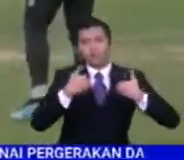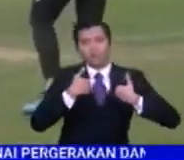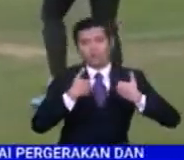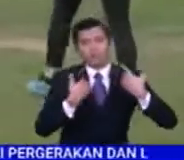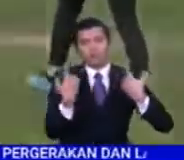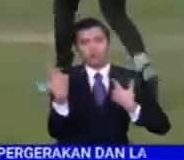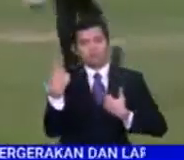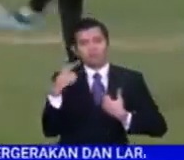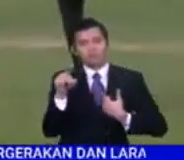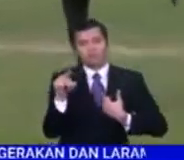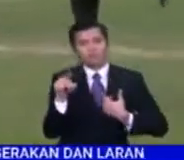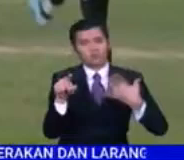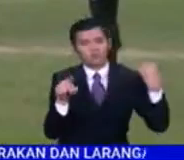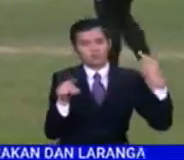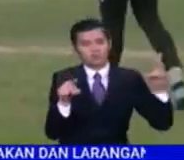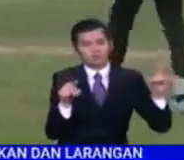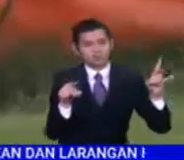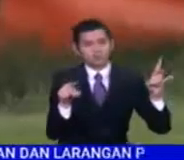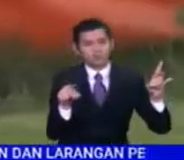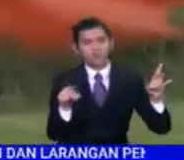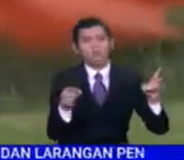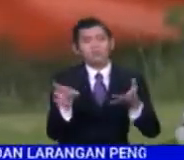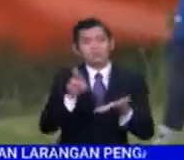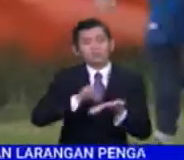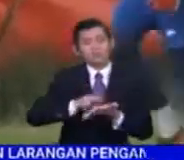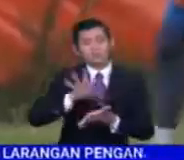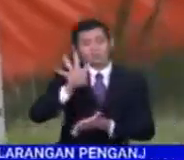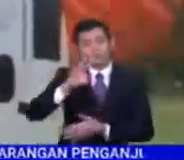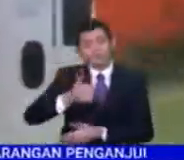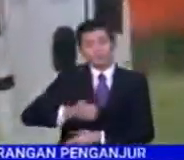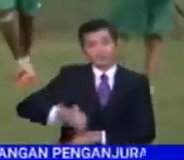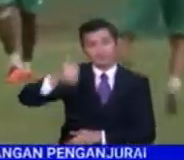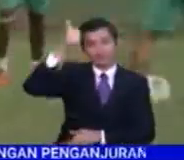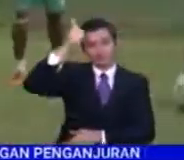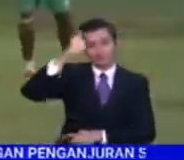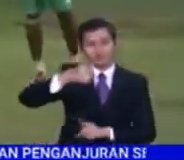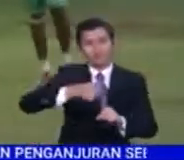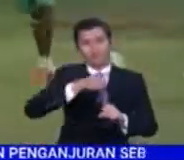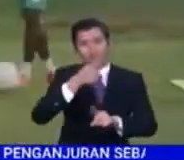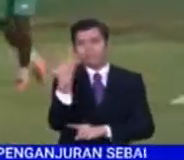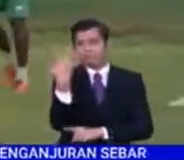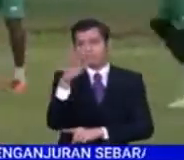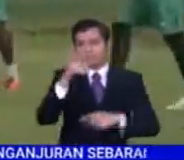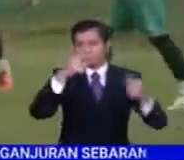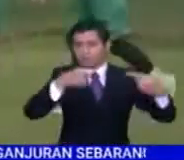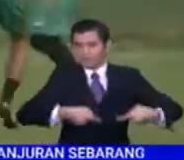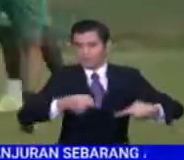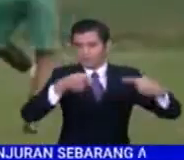11-17 mata selain merekodkan 4 kemenangan dalam 15 perlawanan.